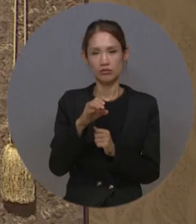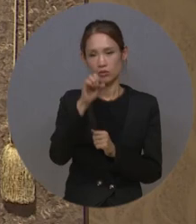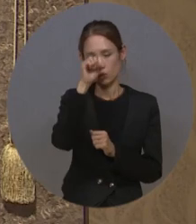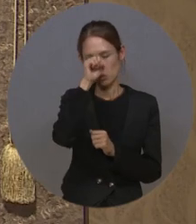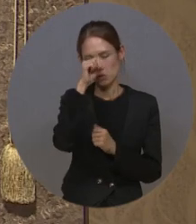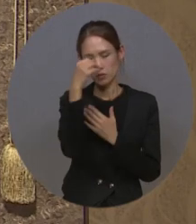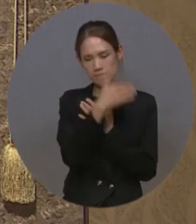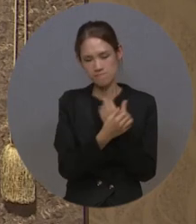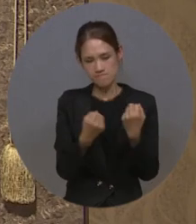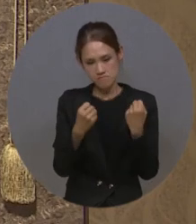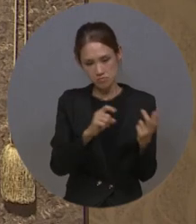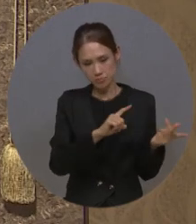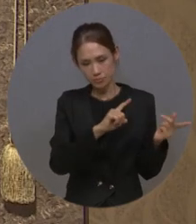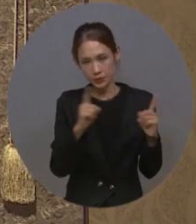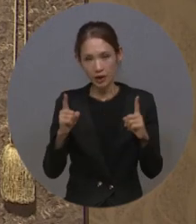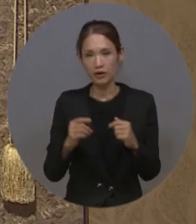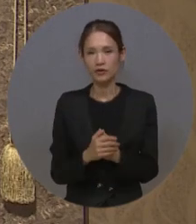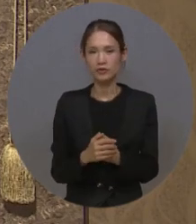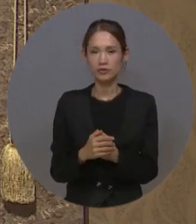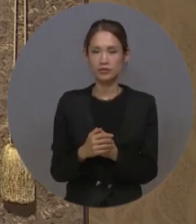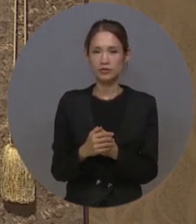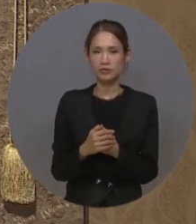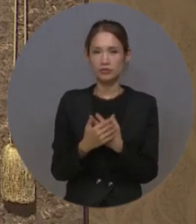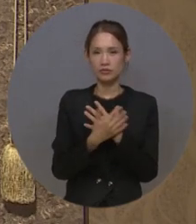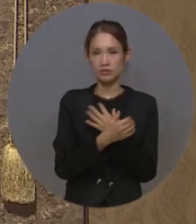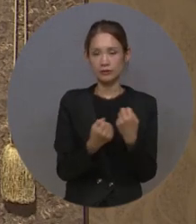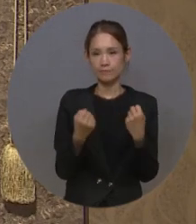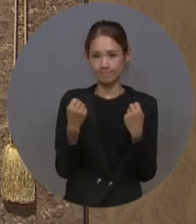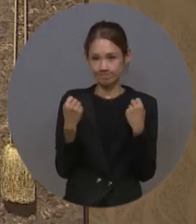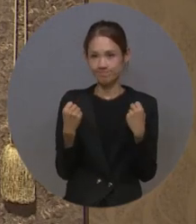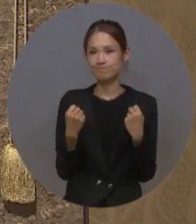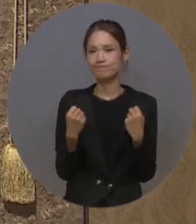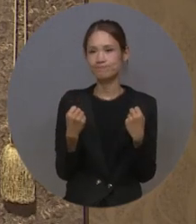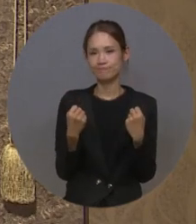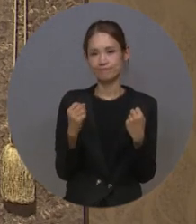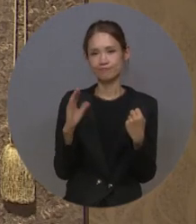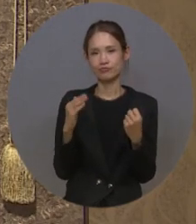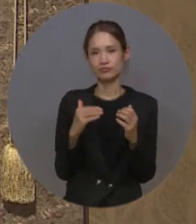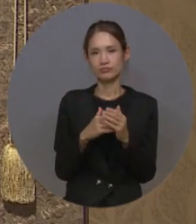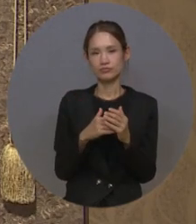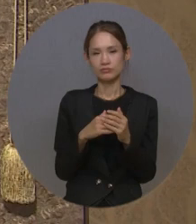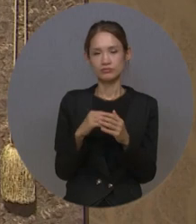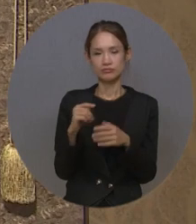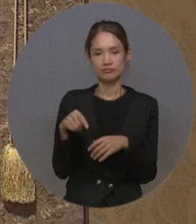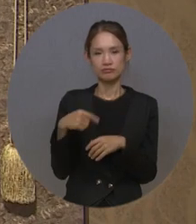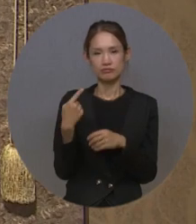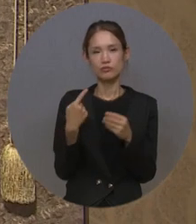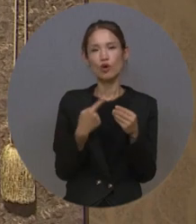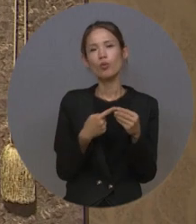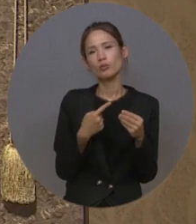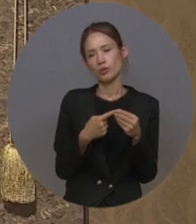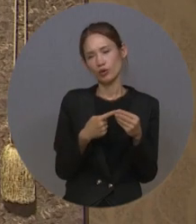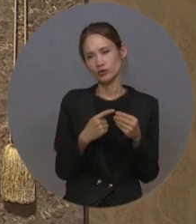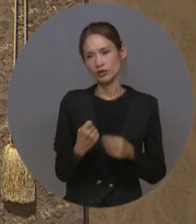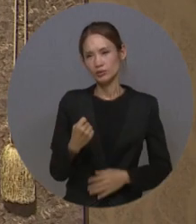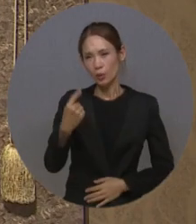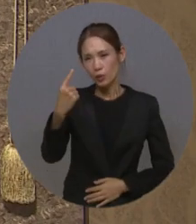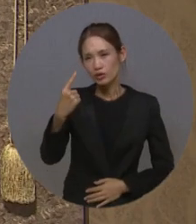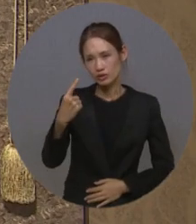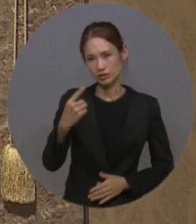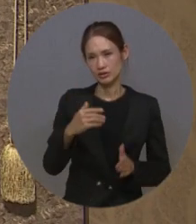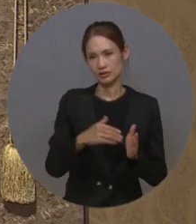좋아지시면서 네. 이제 건강이 회복하시니까 이제 그게 첫 번째 계기.